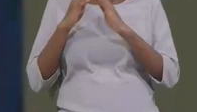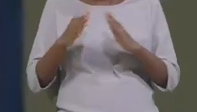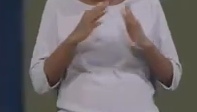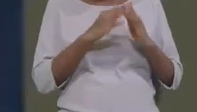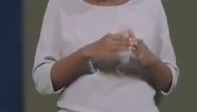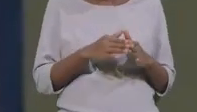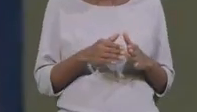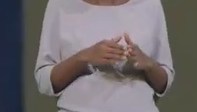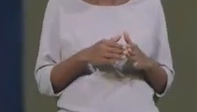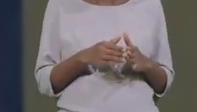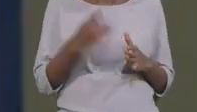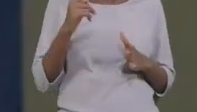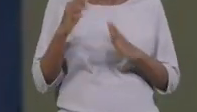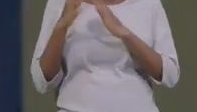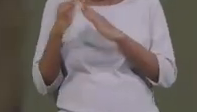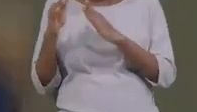Et